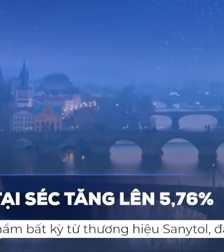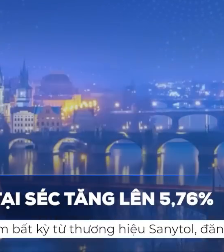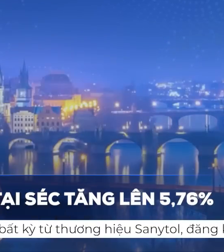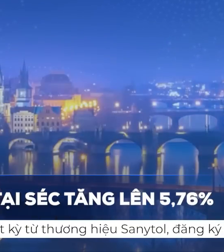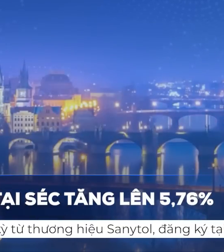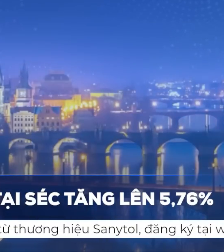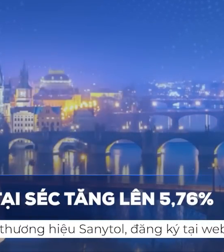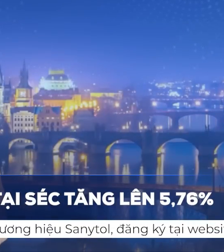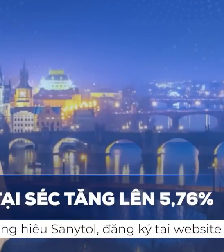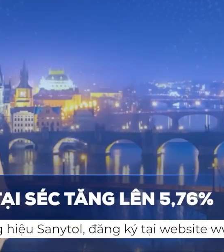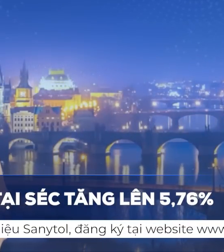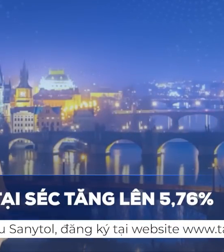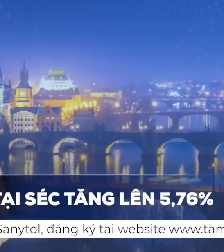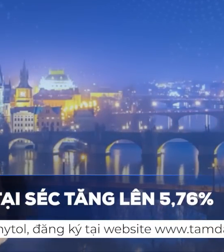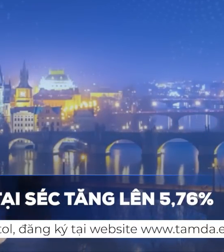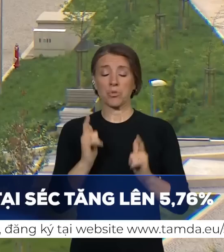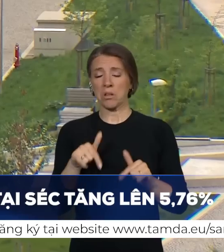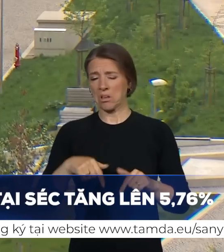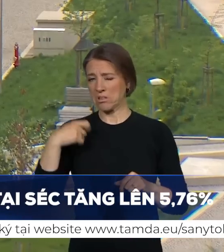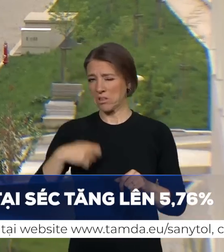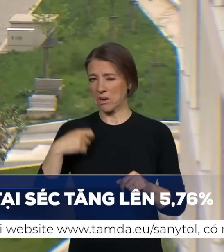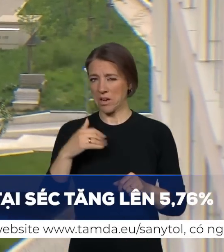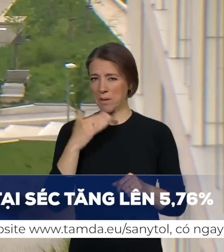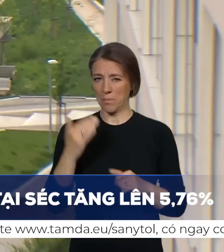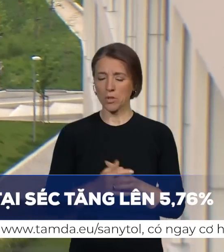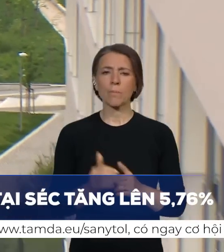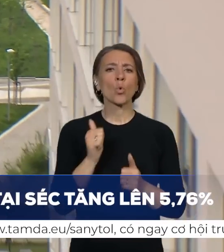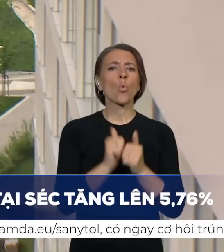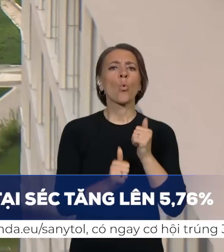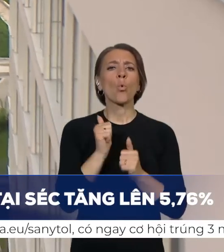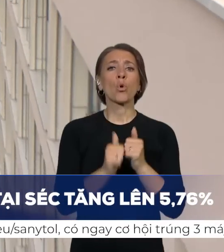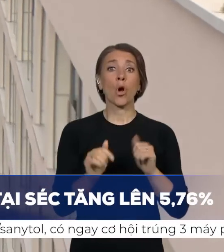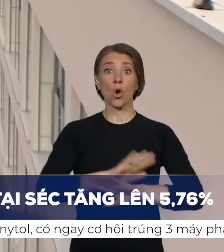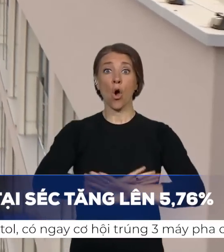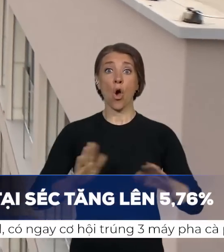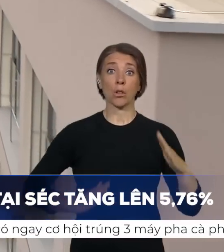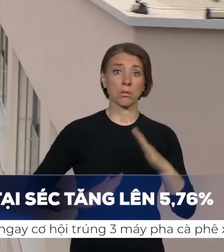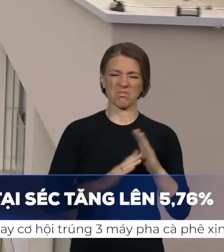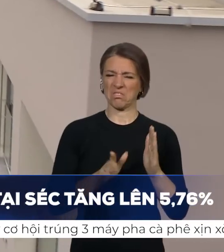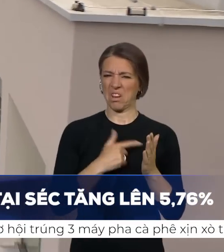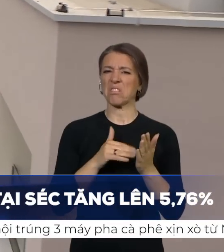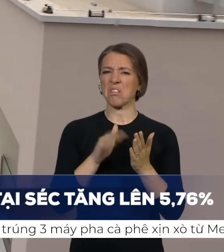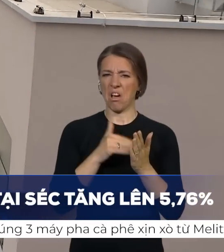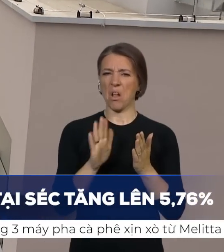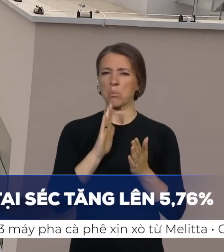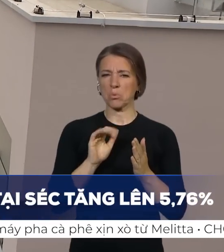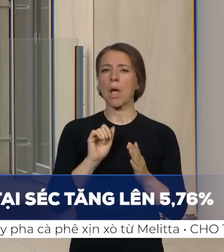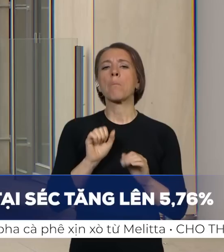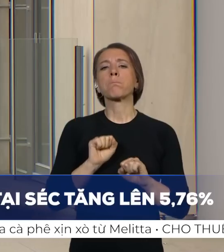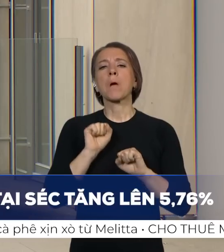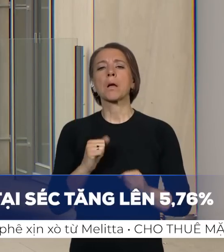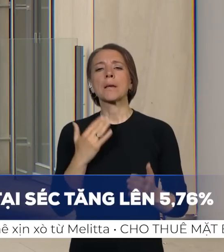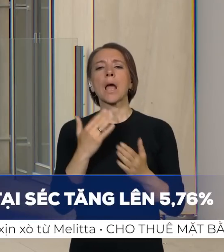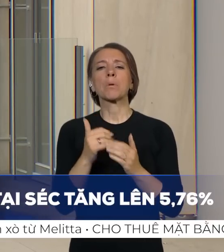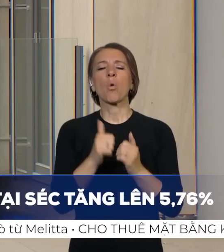cao nhất kể từ đầu năm 2010 khối lượng và số lượng khoản vay thế chấp mua nhà trong tháng 8 tiếp tục giảm